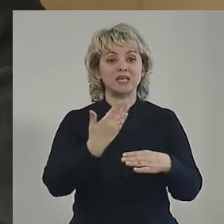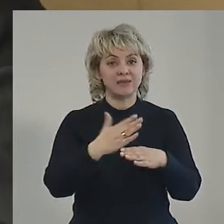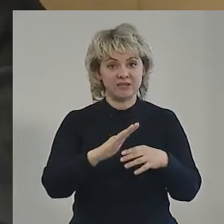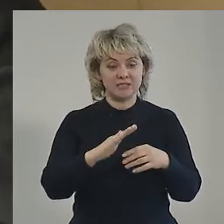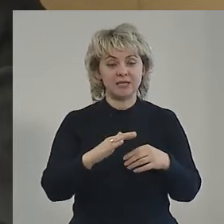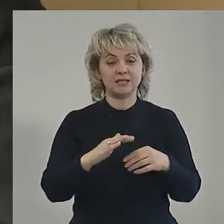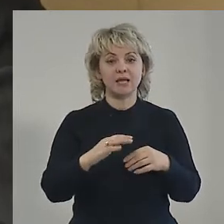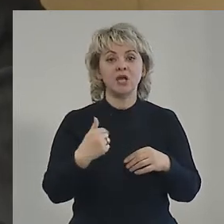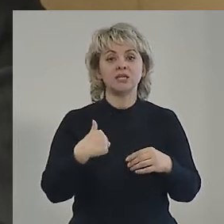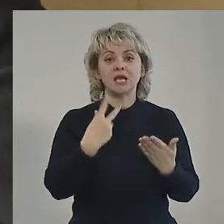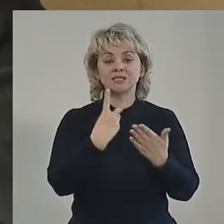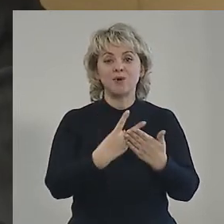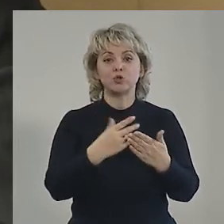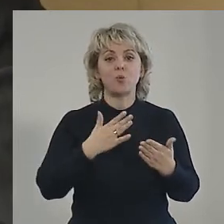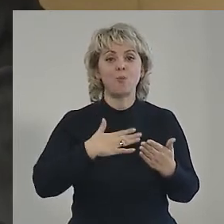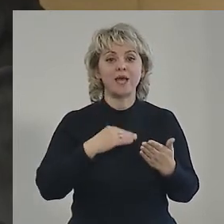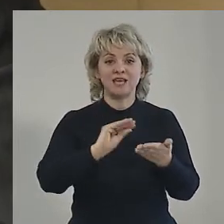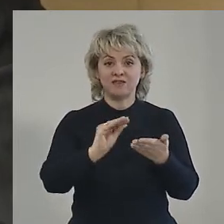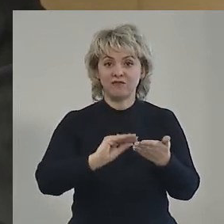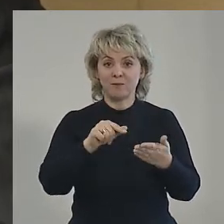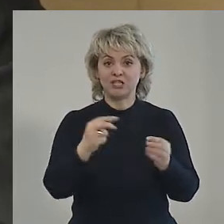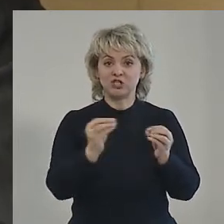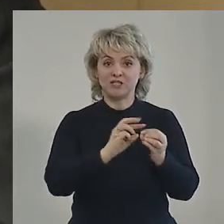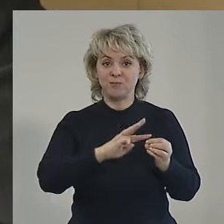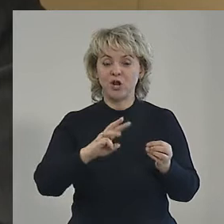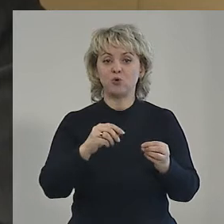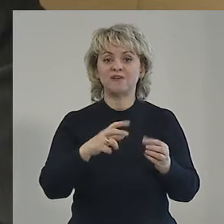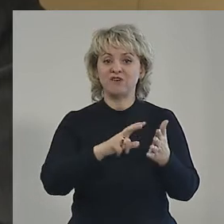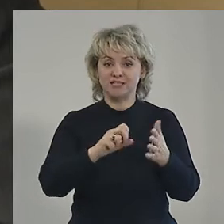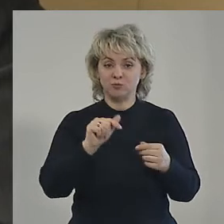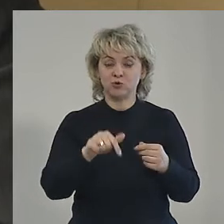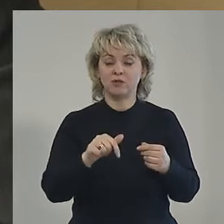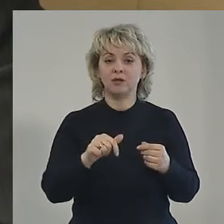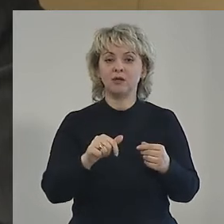выделены, я вот смотрю, по моей информации, 10 миллионов 800 это стоит, да?